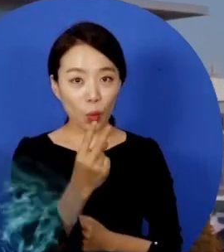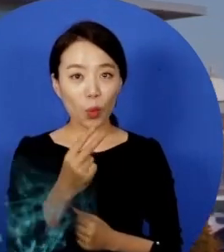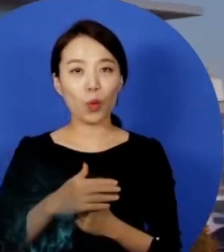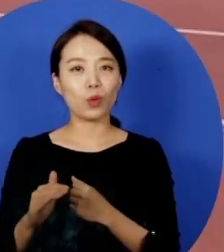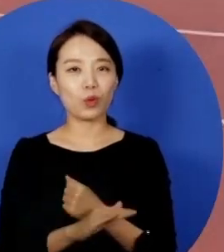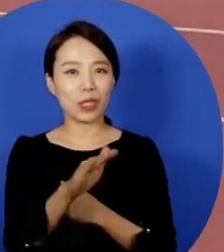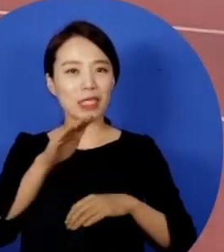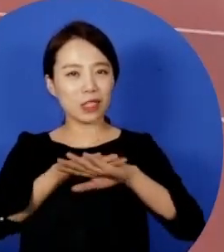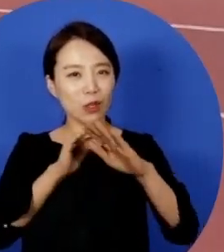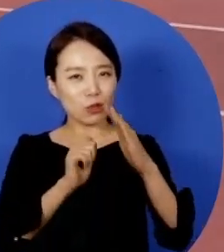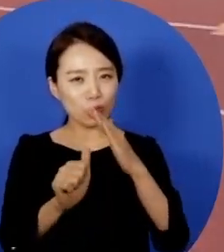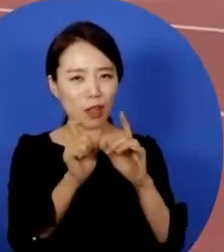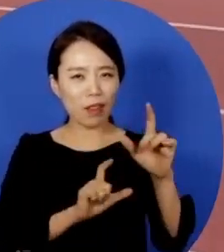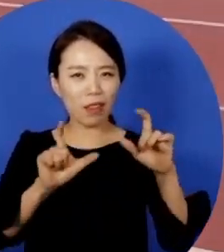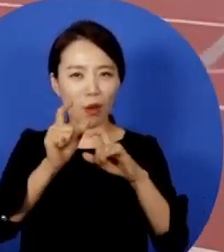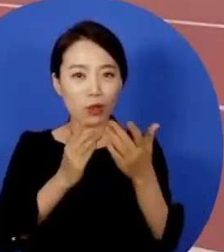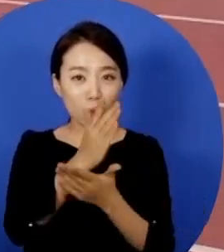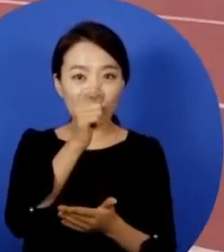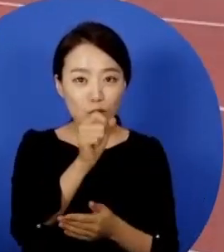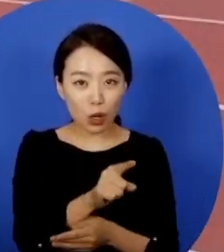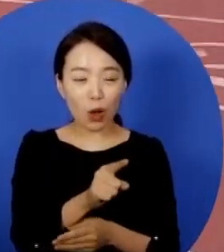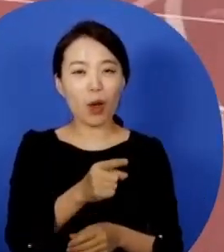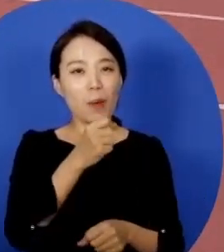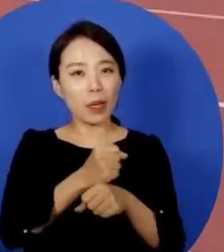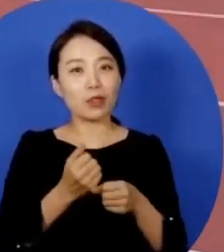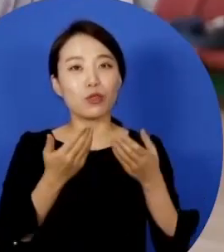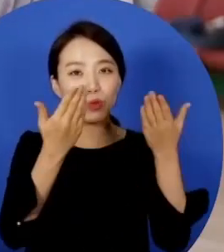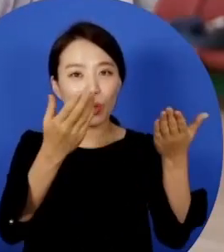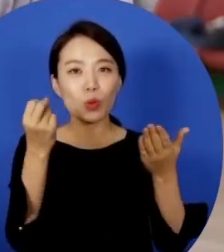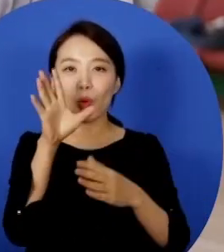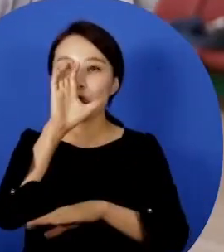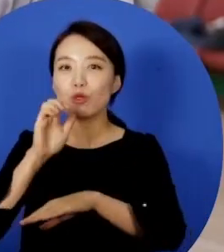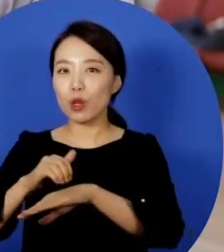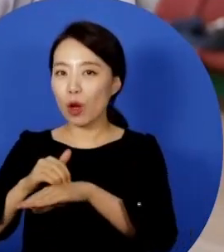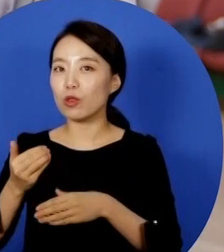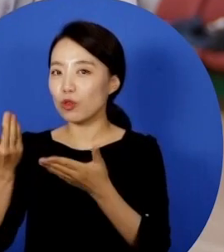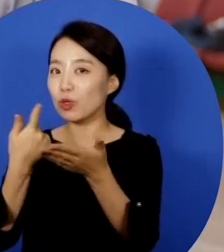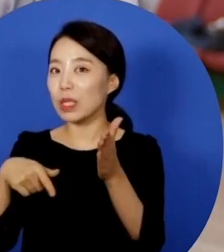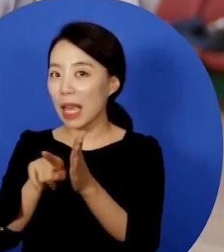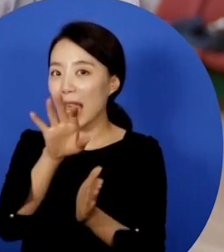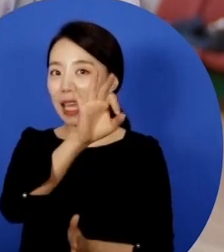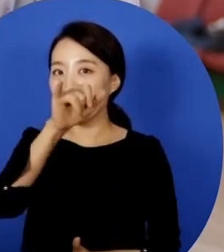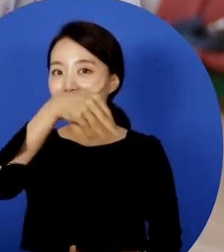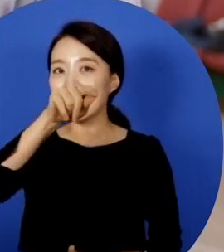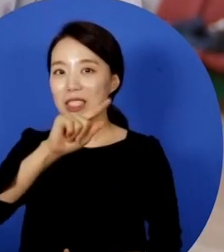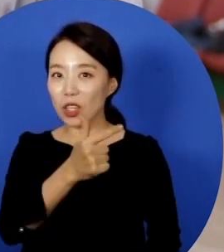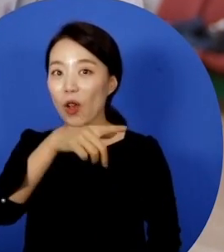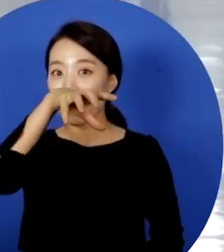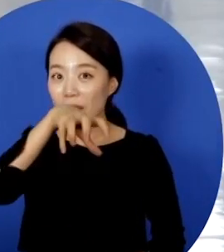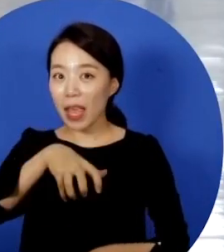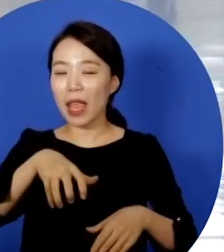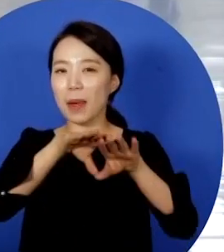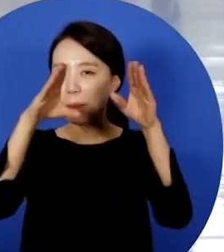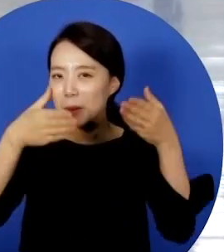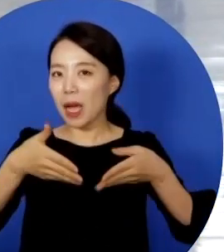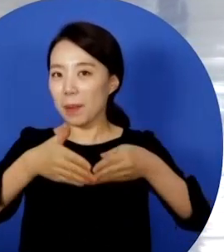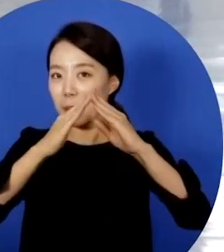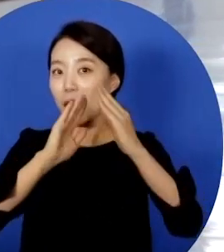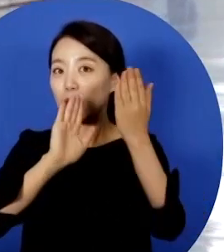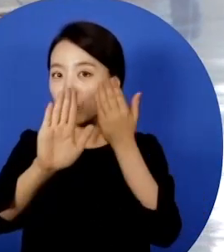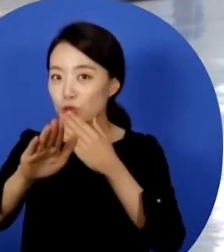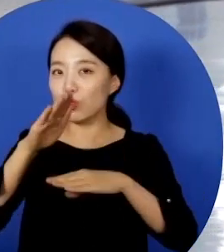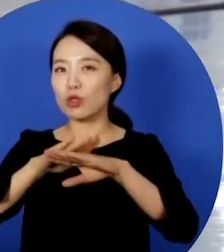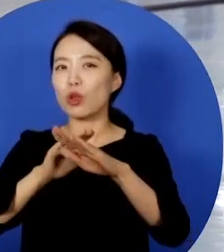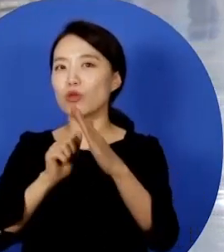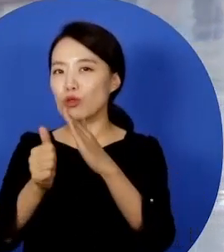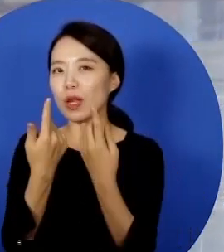한편 우리는 선수들의 보다 전문적이고 체계화된 훈련 환경을 위해 2000 훈련원을 마련.